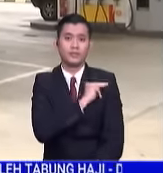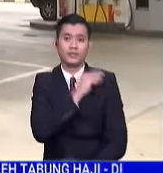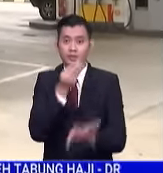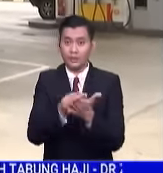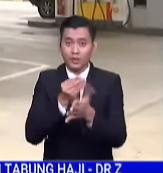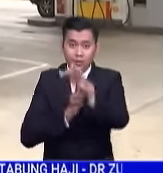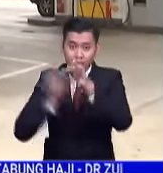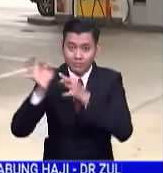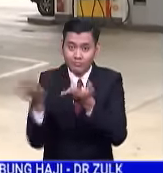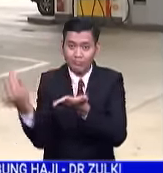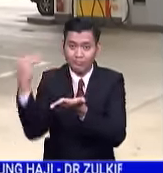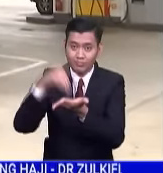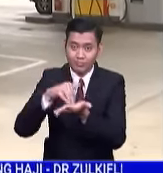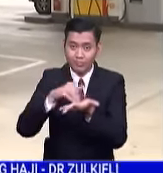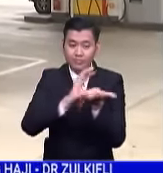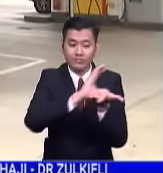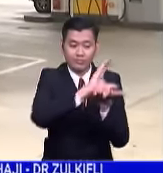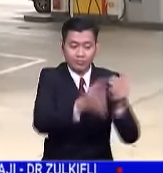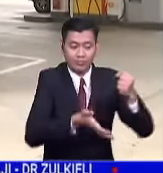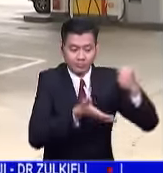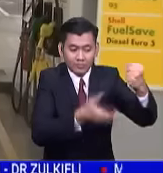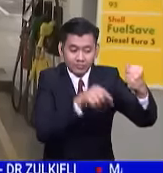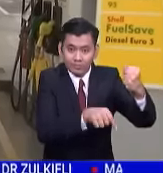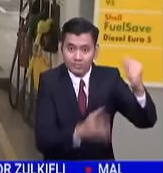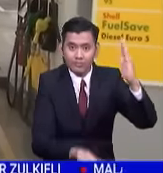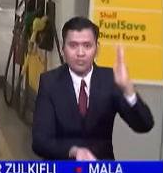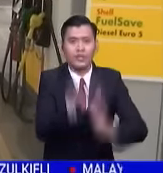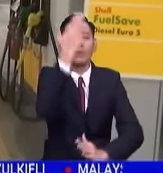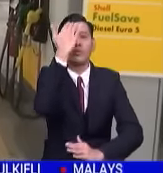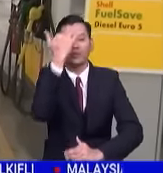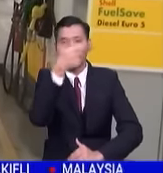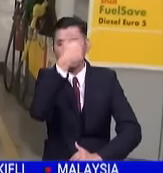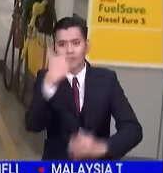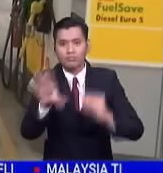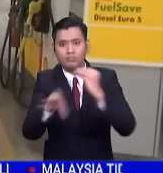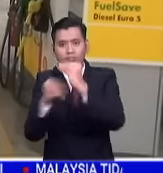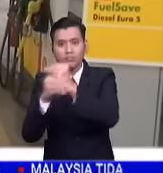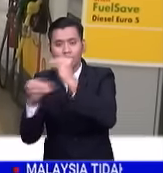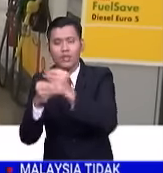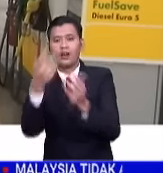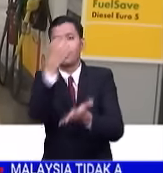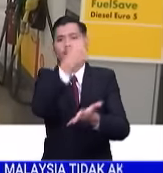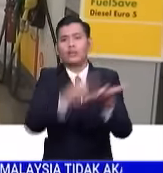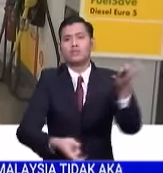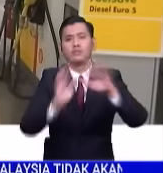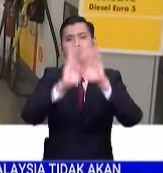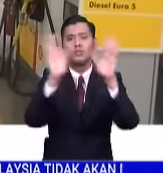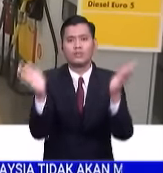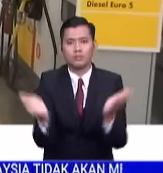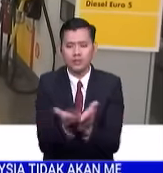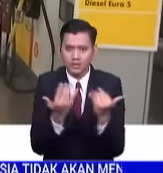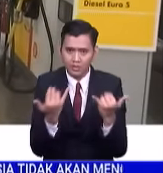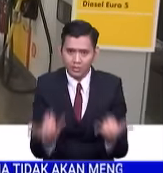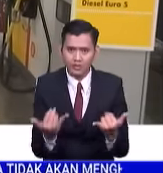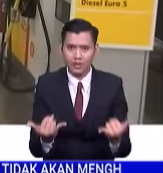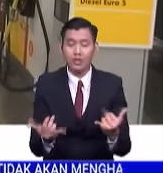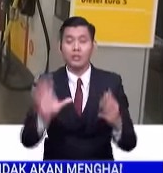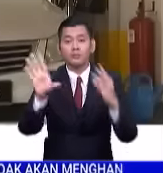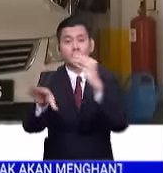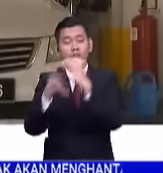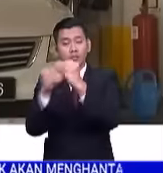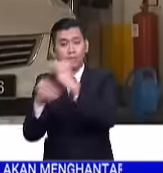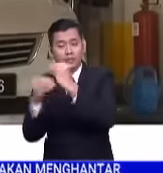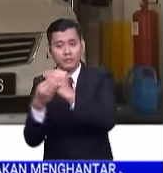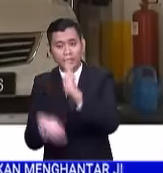Zafrul menjelaskan, peruntukan yang lebih tinggi itu berikutan peningkatan harga pasaran global semasa. Susulan peningkatan